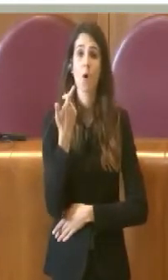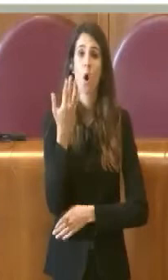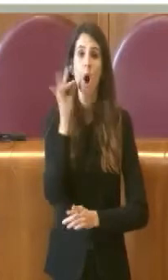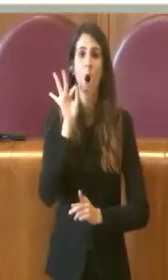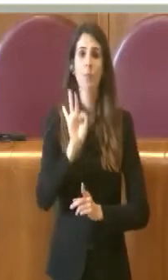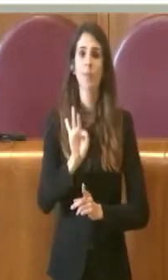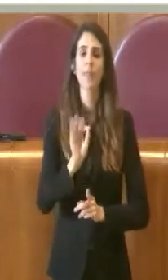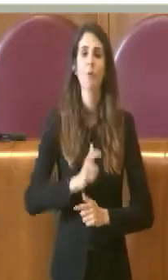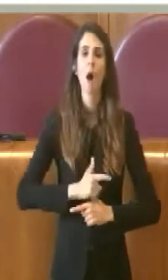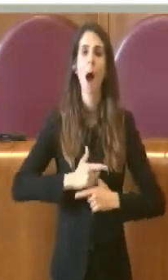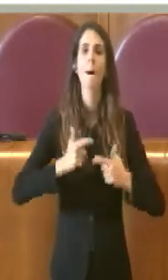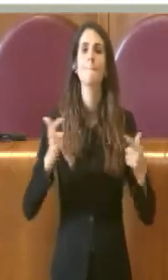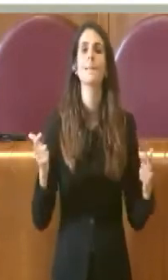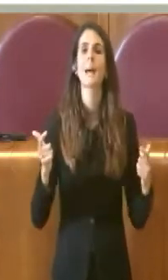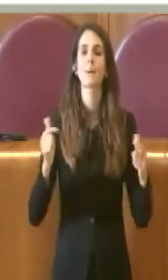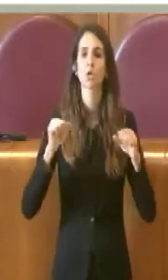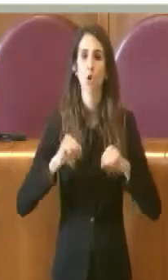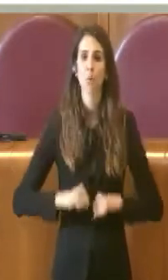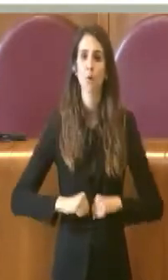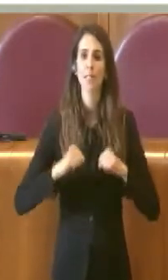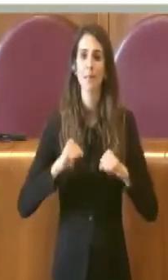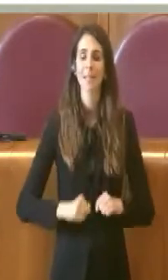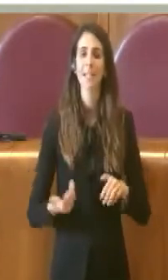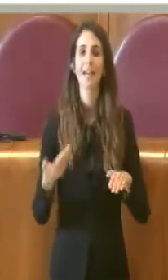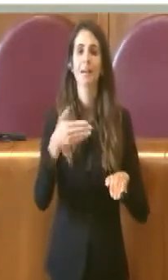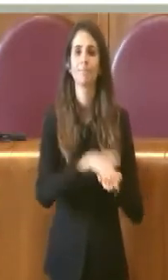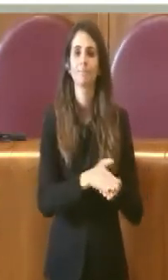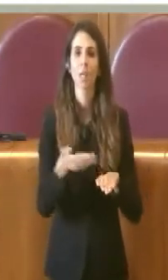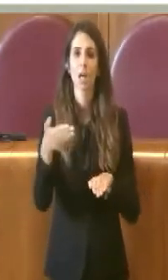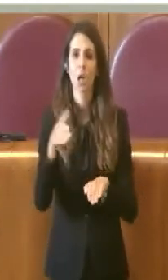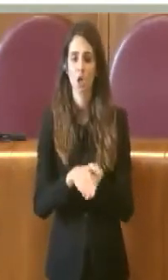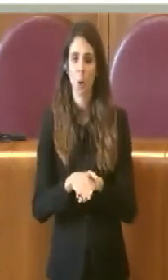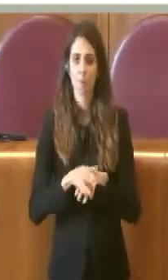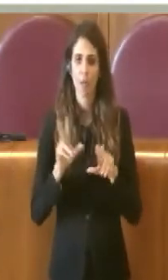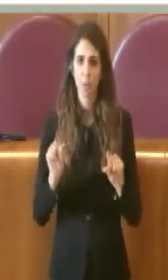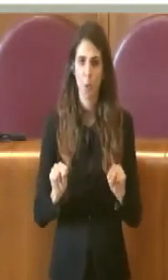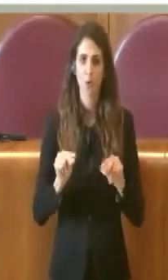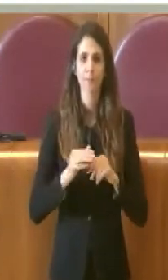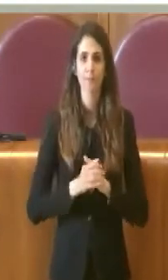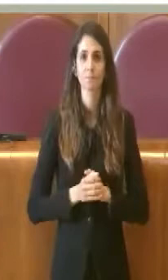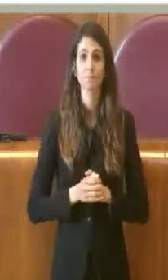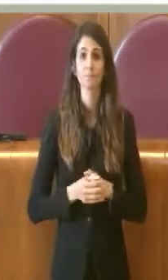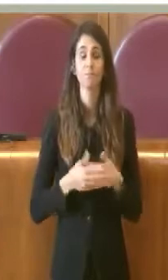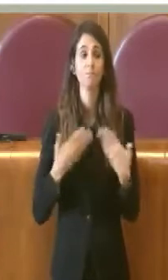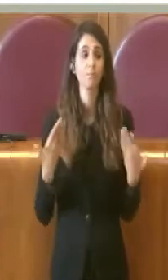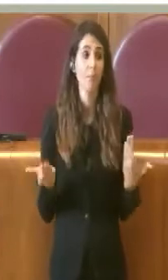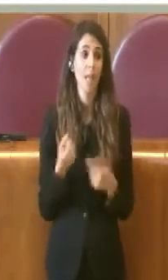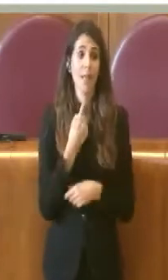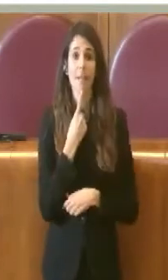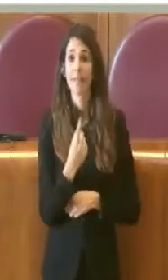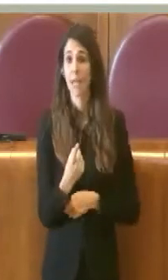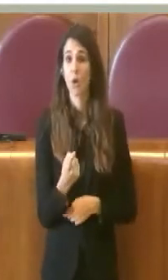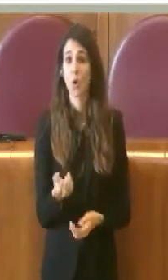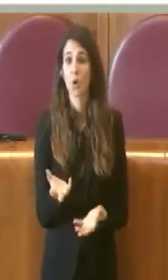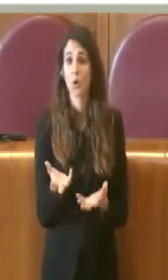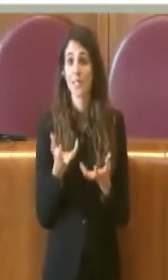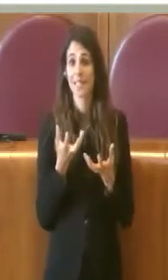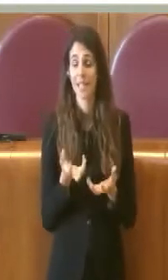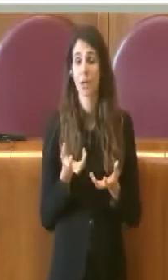all'ampliamento della possibilità di inumare. Allora, detto francamente,